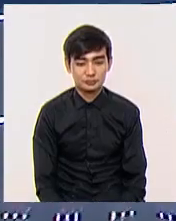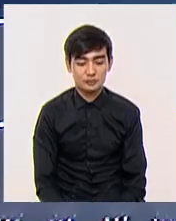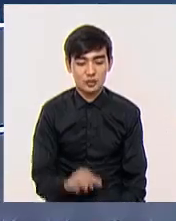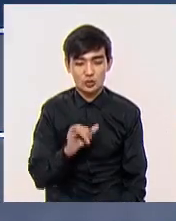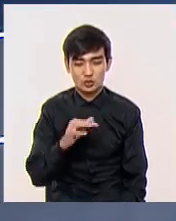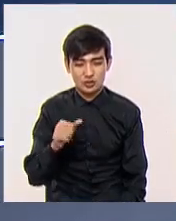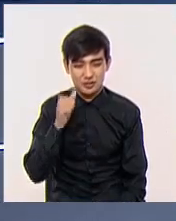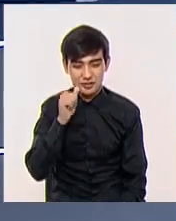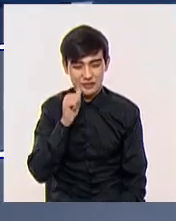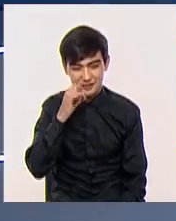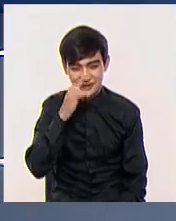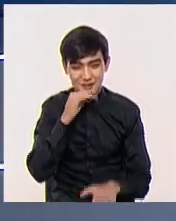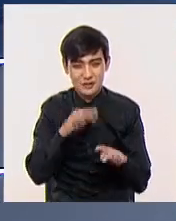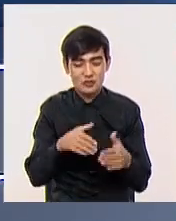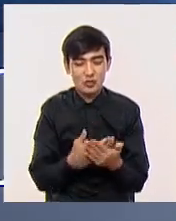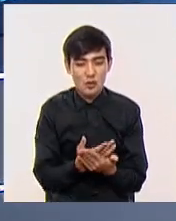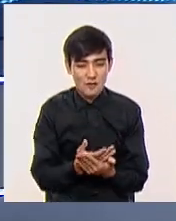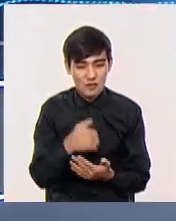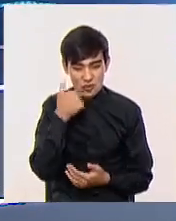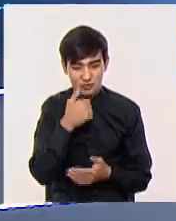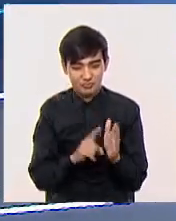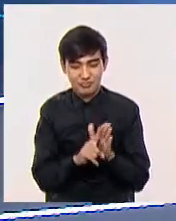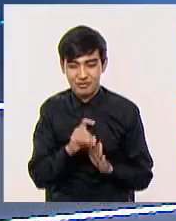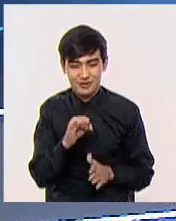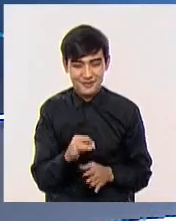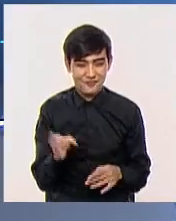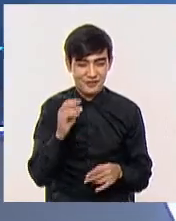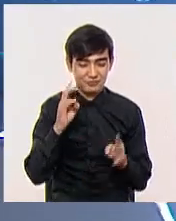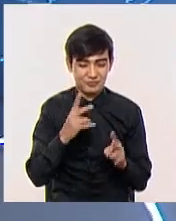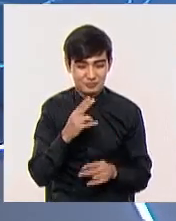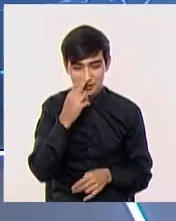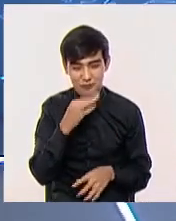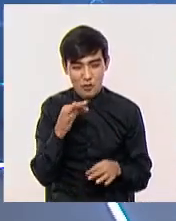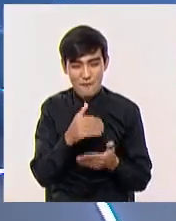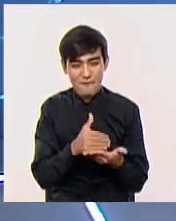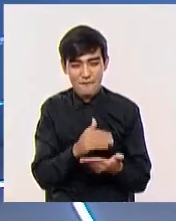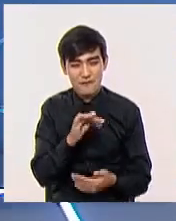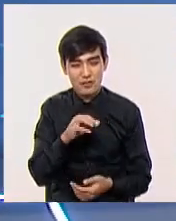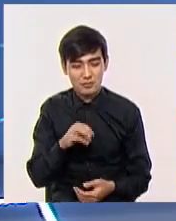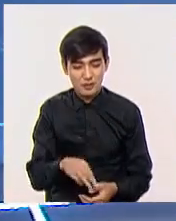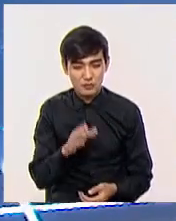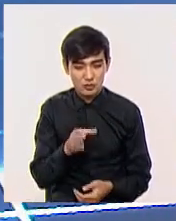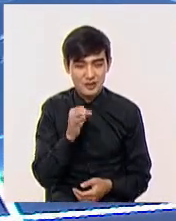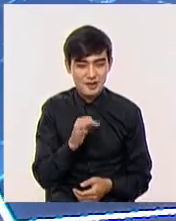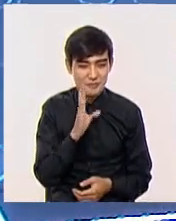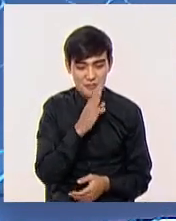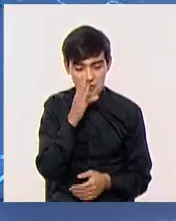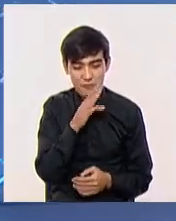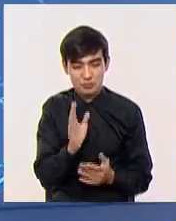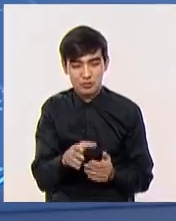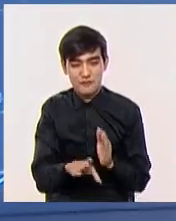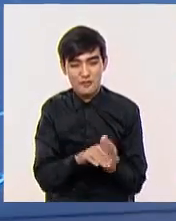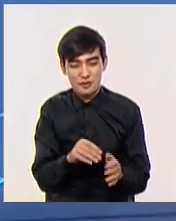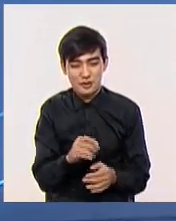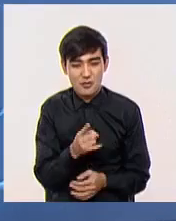Уже завтра в Казахстане стартует новый учебный год, и, как известно, он пройдет в традиционном формате. Но все же у родителей будет выбор, оставить ребенка